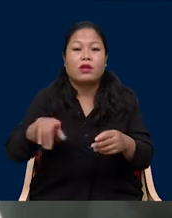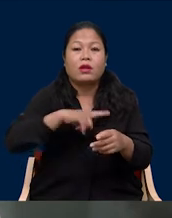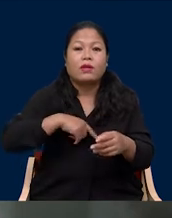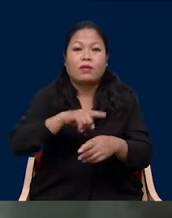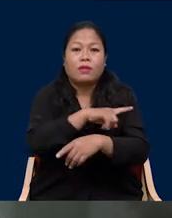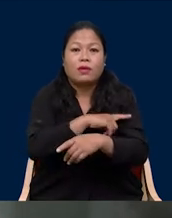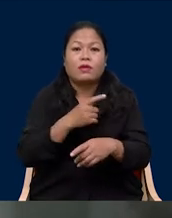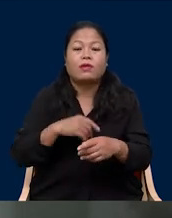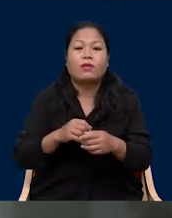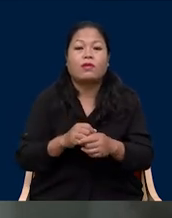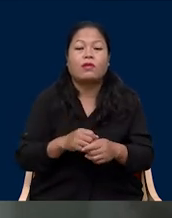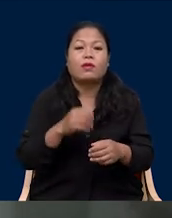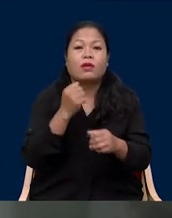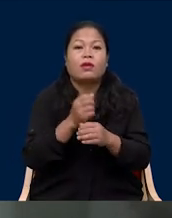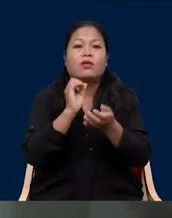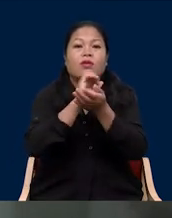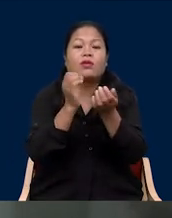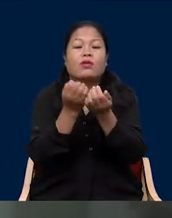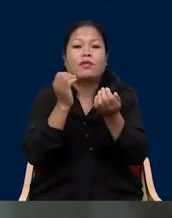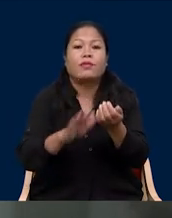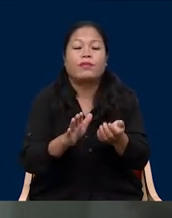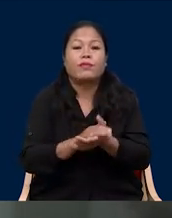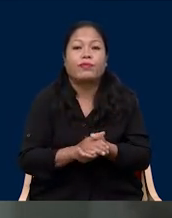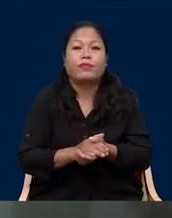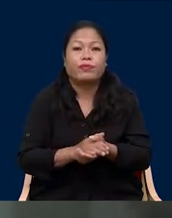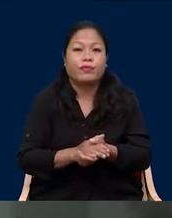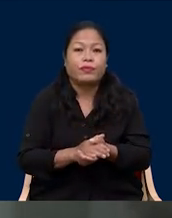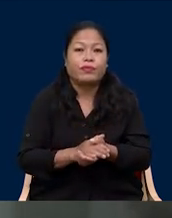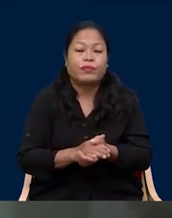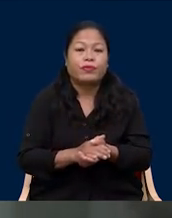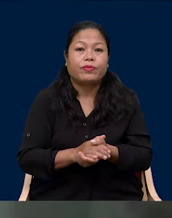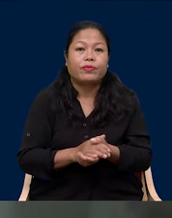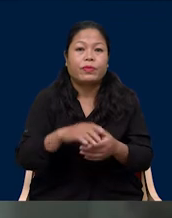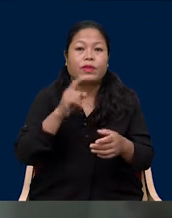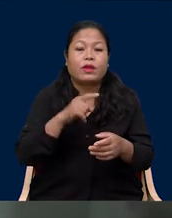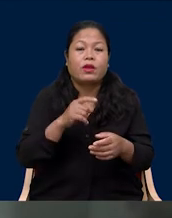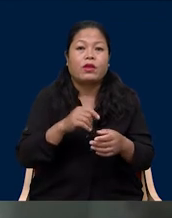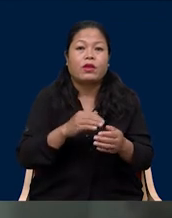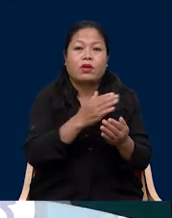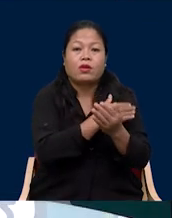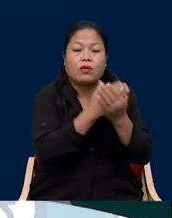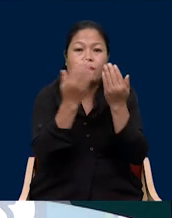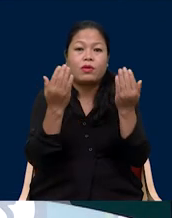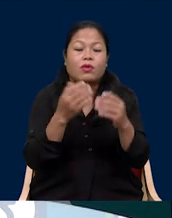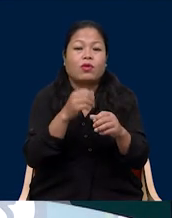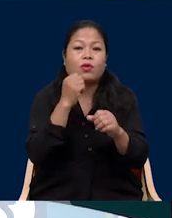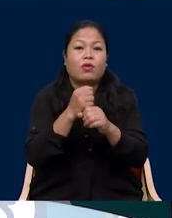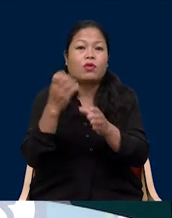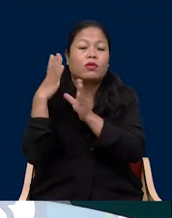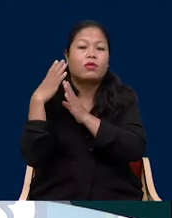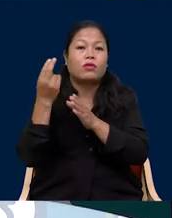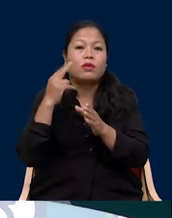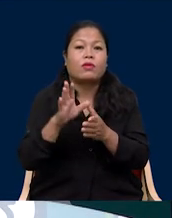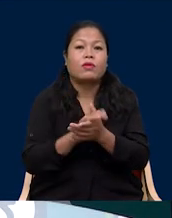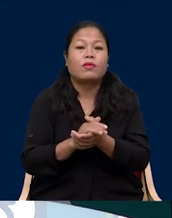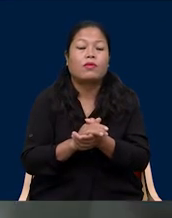छ र हामीले व्यक्तिगत रूपमा पनि केही कन्ट्रिब्युट गर्न केही योगदान पुर्याउन सक्छौँ भनेर त्यो एउटा कन्भिन्स हुनु पऱ्यो। त्यो चाहिँ एउटा मिडियाको काम हो कन्भिन्स